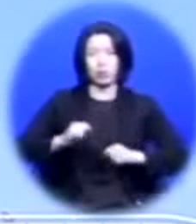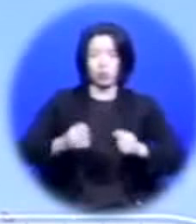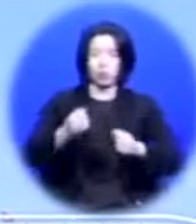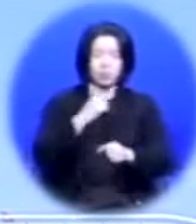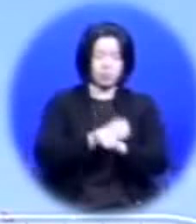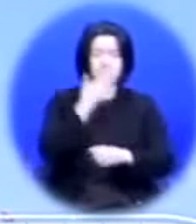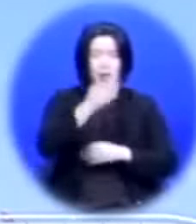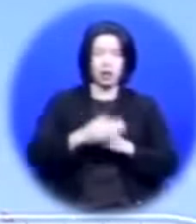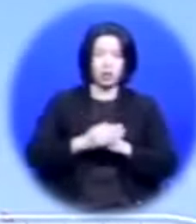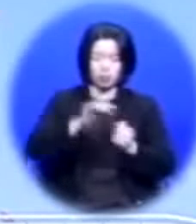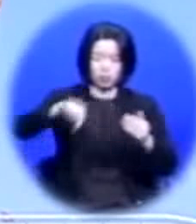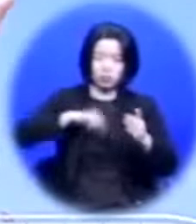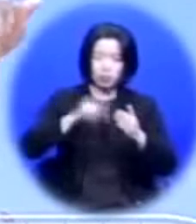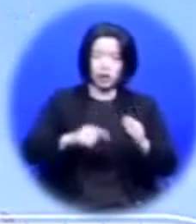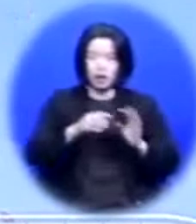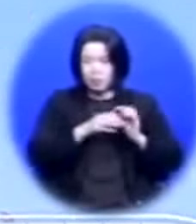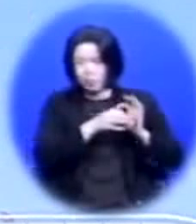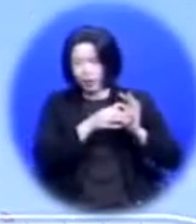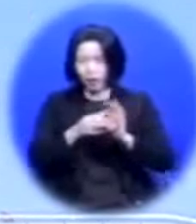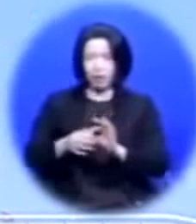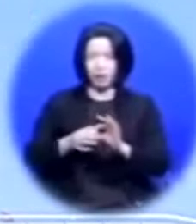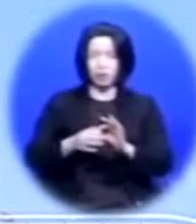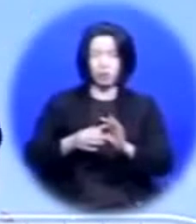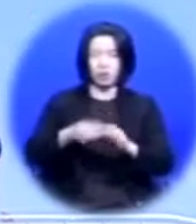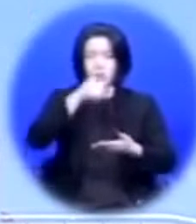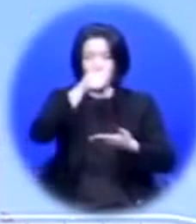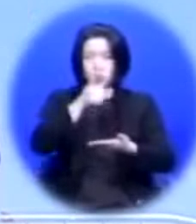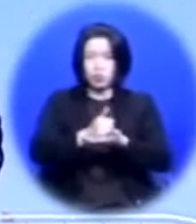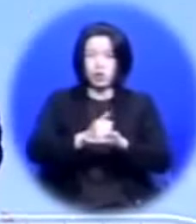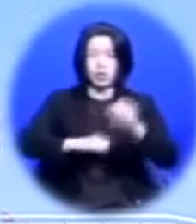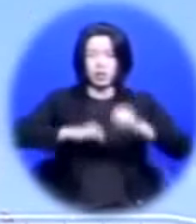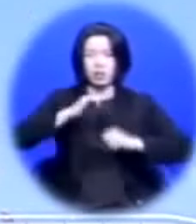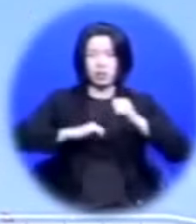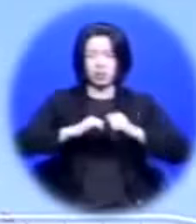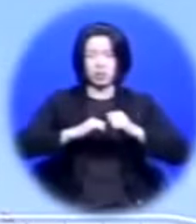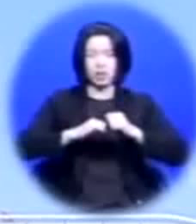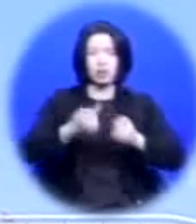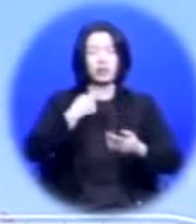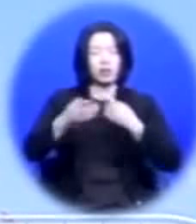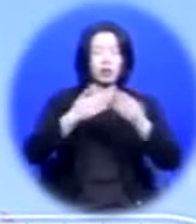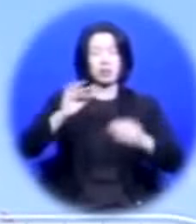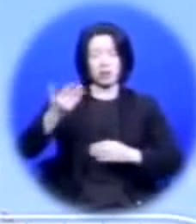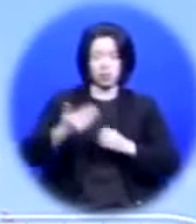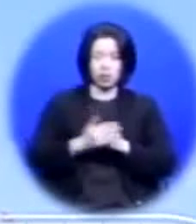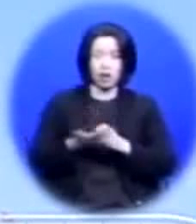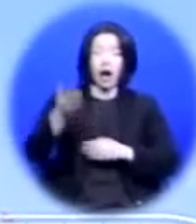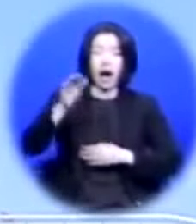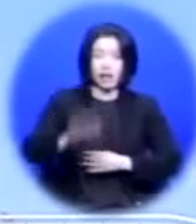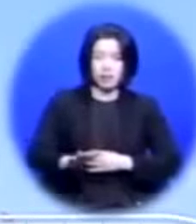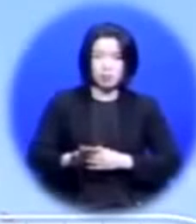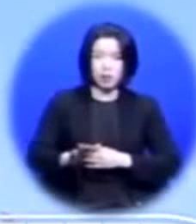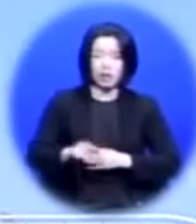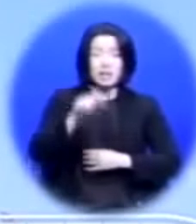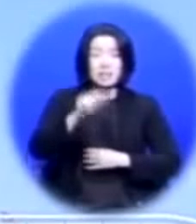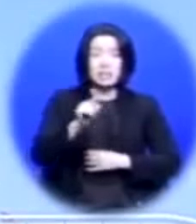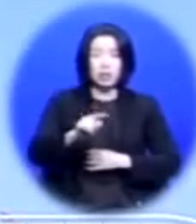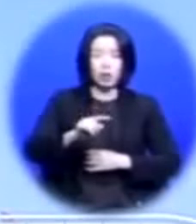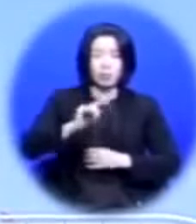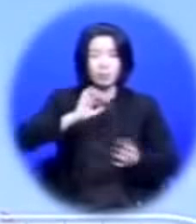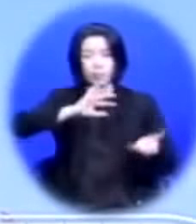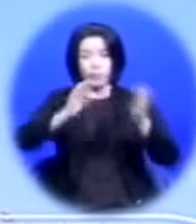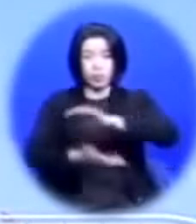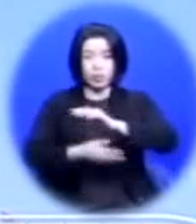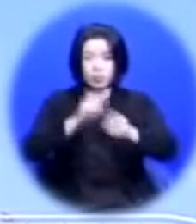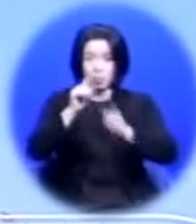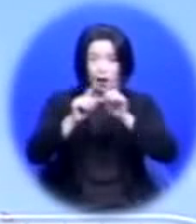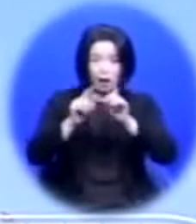우리 속에 끊임없이 그런 역사를 경 죄의 역사를 경험하는 거죠 그러나 또 그걸 뒤집어서